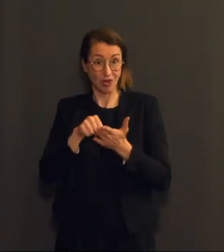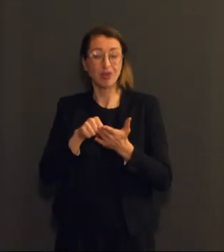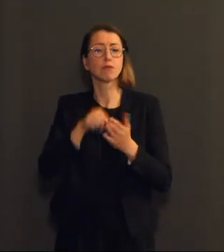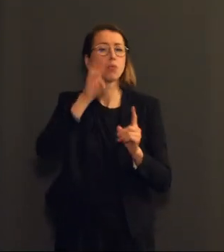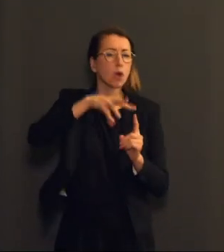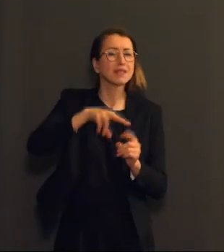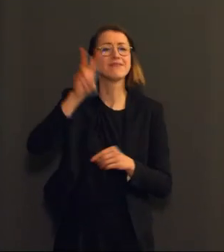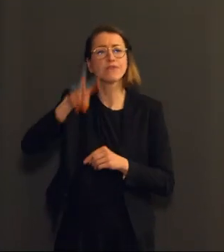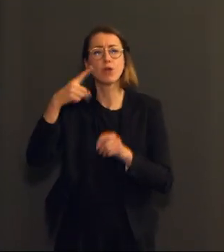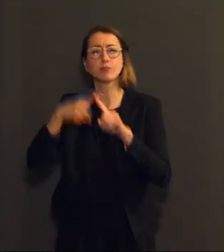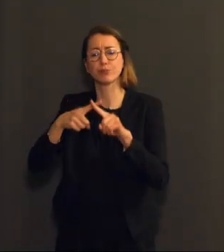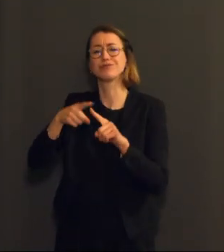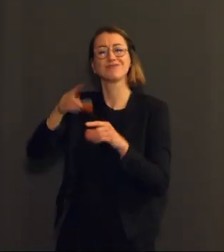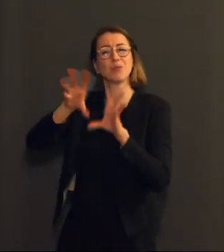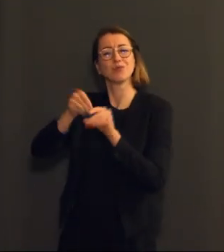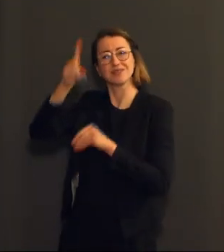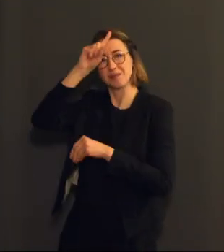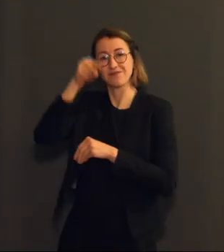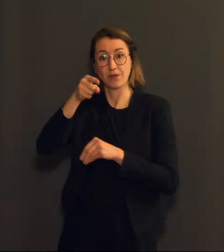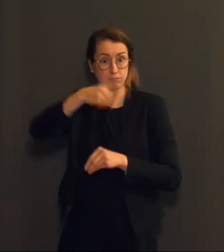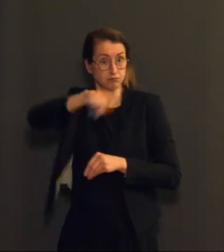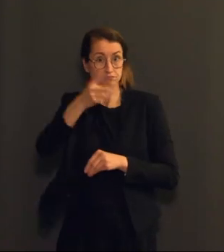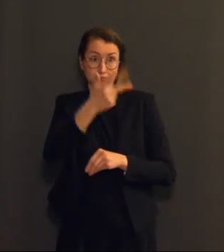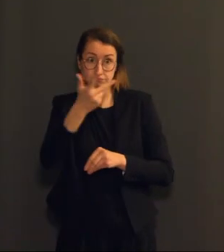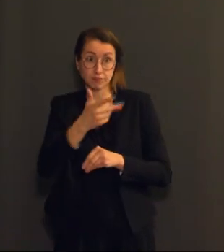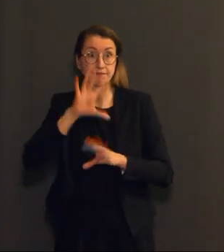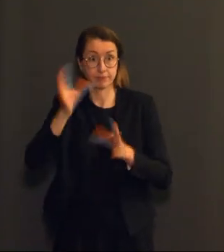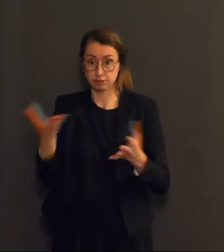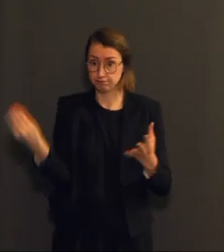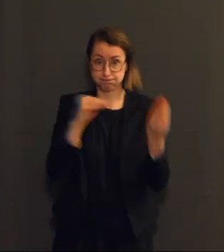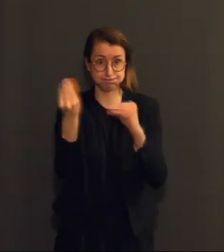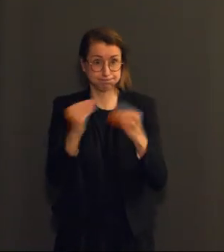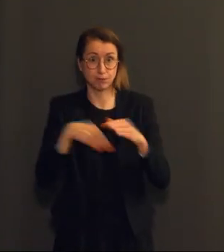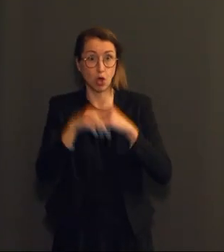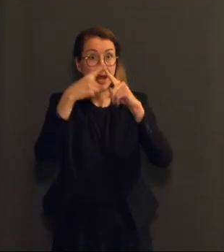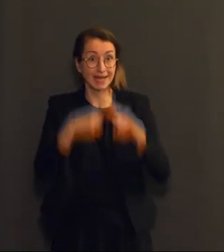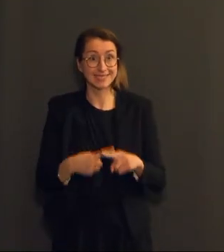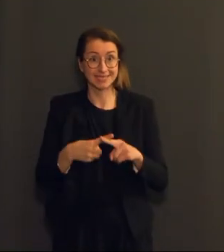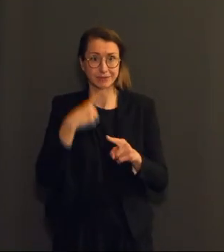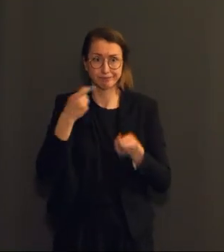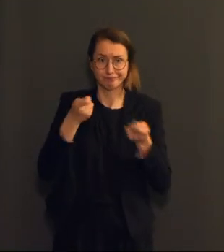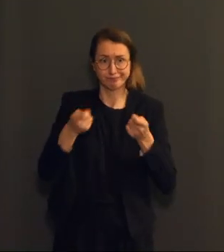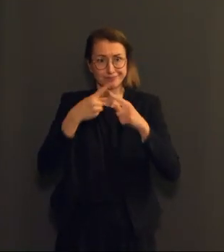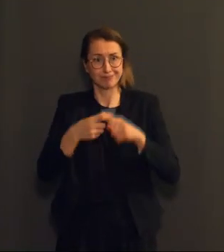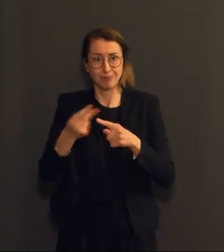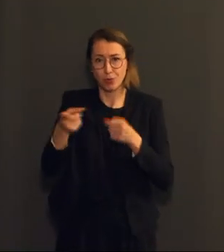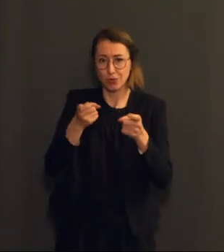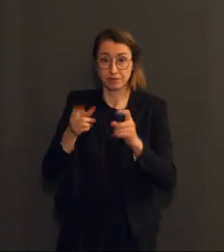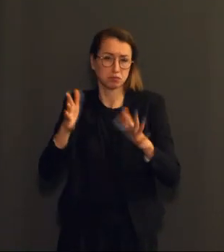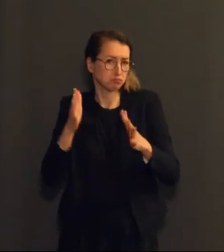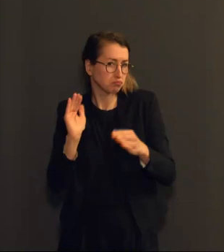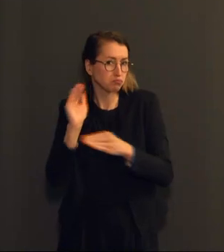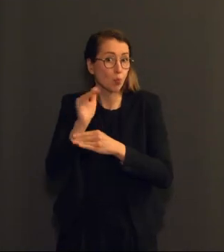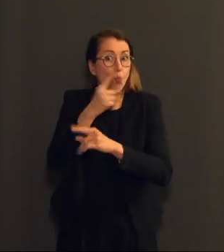C'est un peu plus de la moitié des centres de vaccination et nous espérons que les autres suivront bientôt cette démarche.